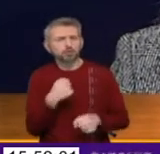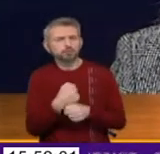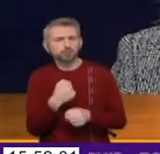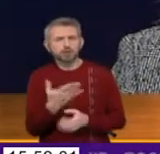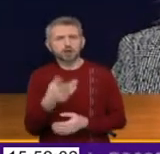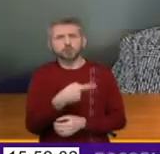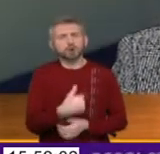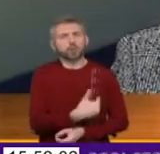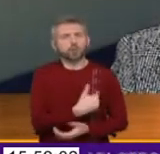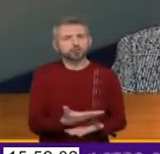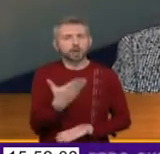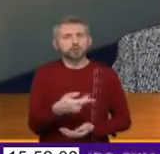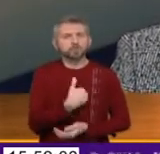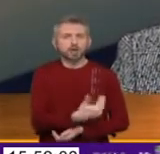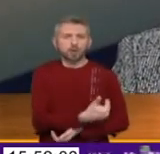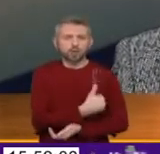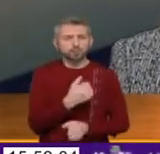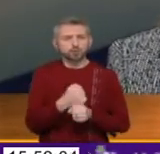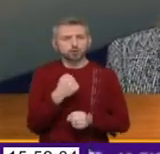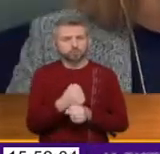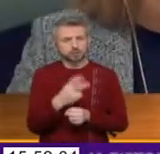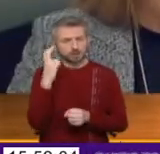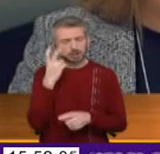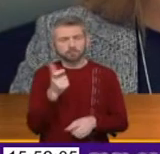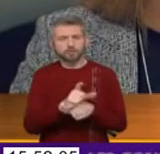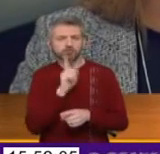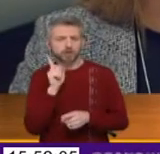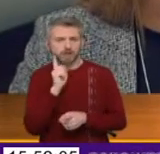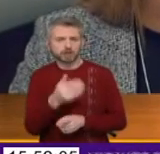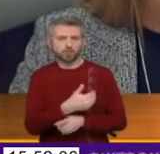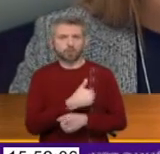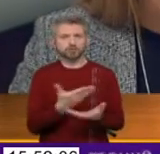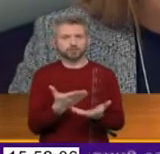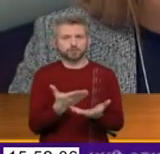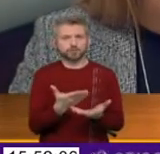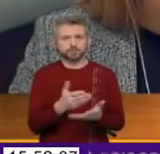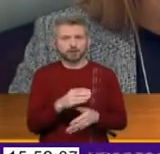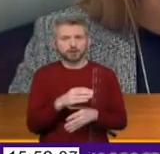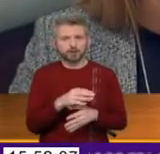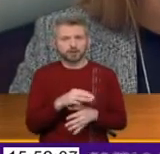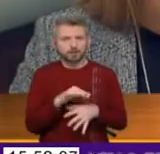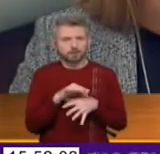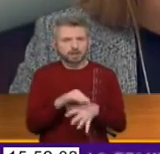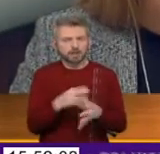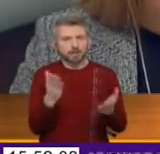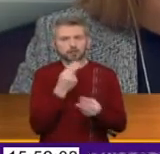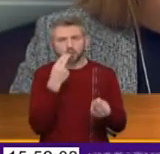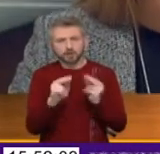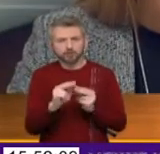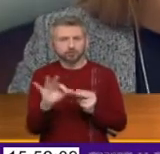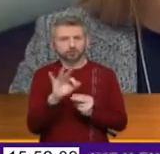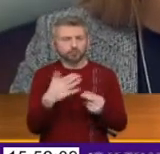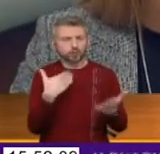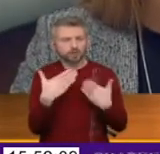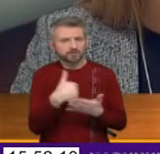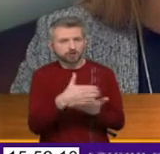от якщо ми хочемо там зробити Київ більш зеленим, якщо ми хочемо там ввести якісь поліпшення стосовно інфраструктури, що